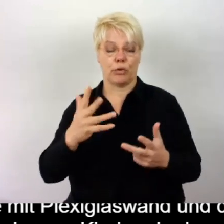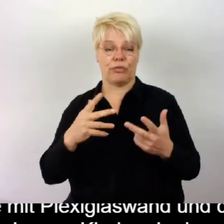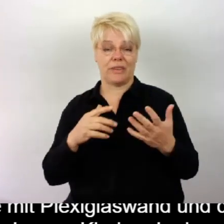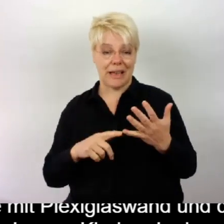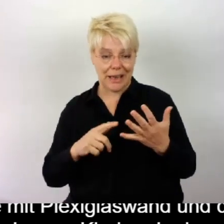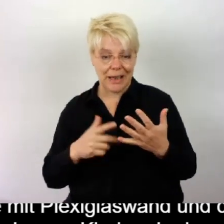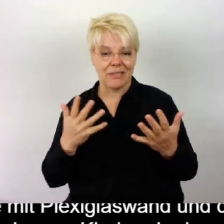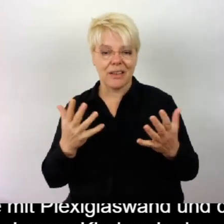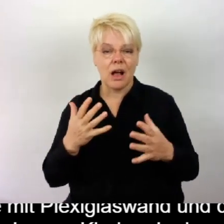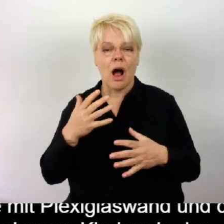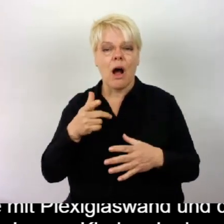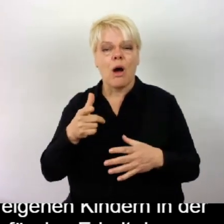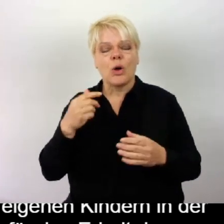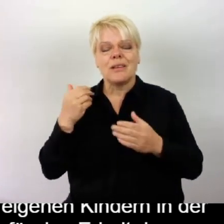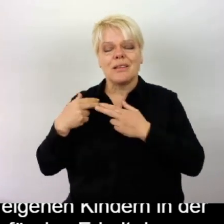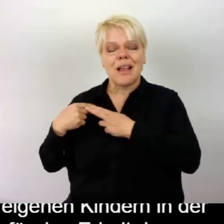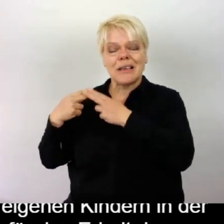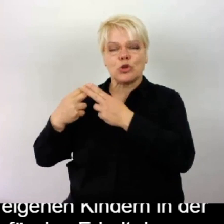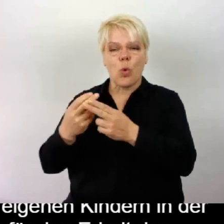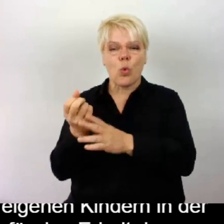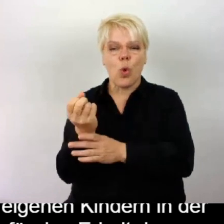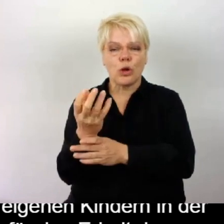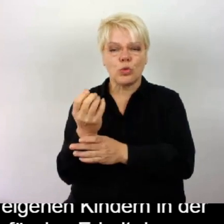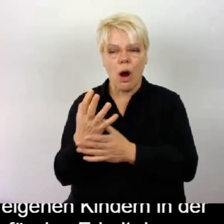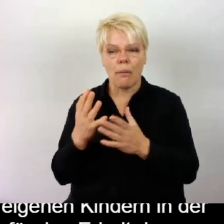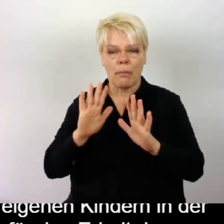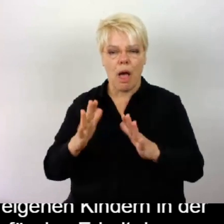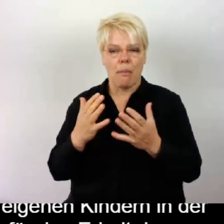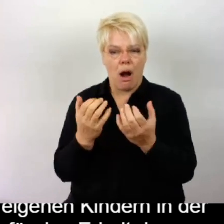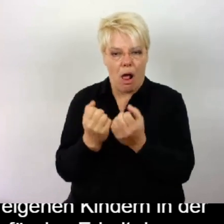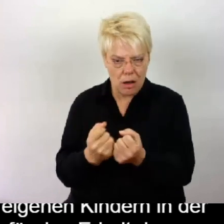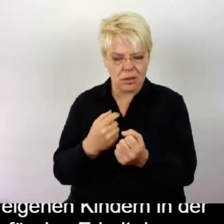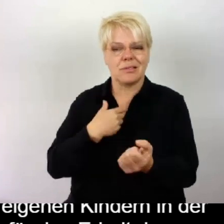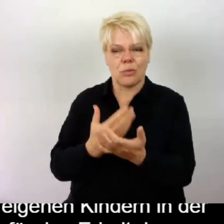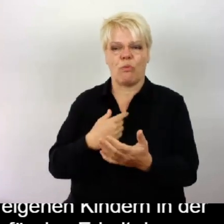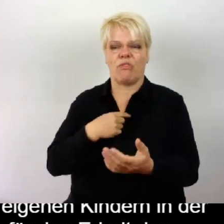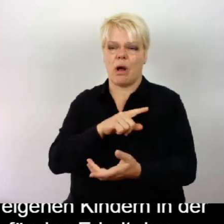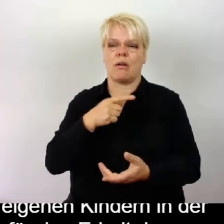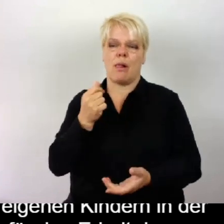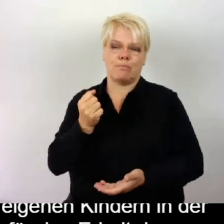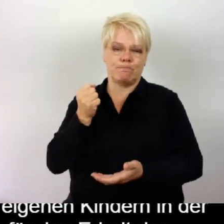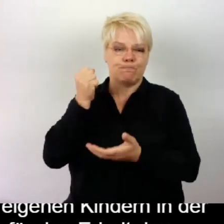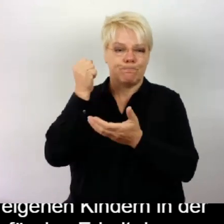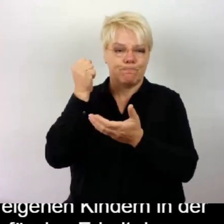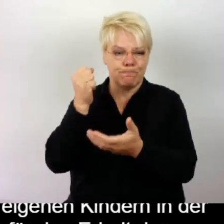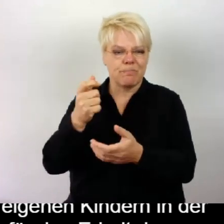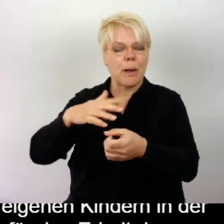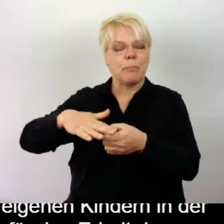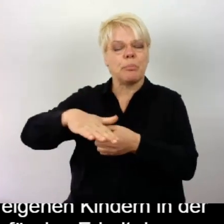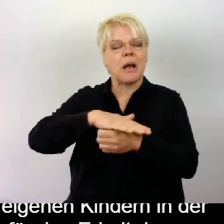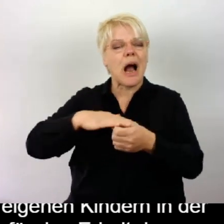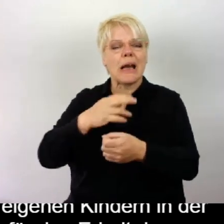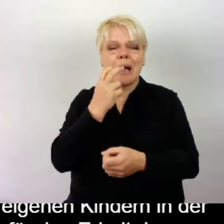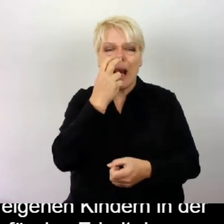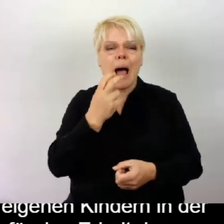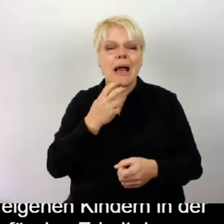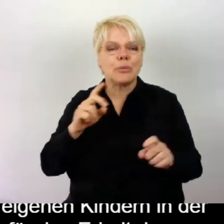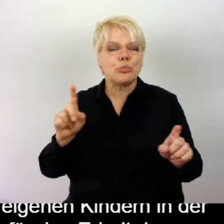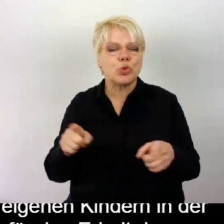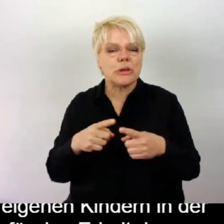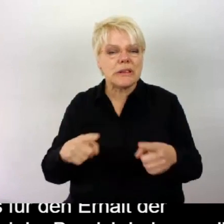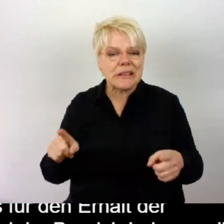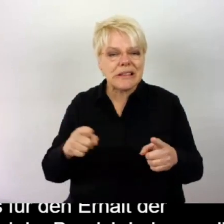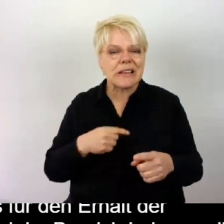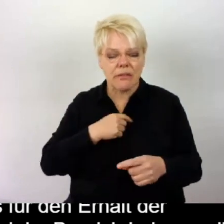als würde alles stattfinden. Das heißt, wir zahlen also die Gelder aus und ersetzen hier auch schon entstandene Kosten. Oder, lieber Herr Ministerpräsident, wenn